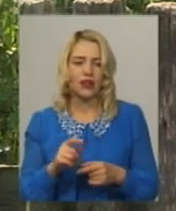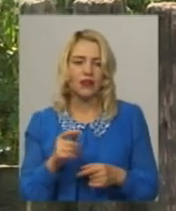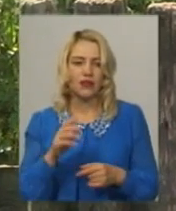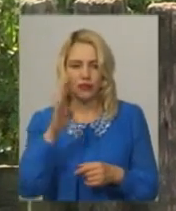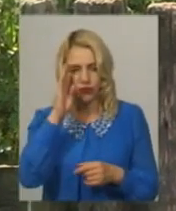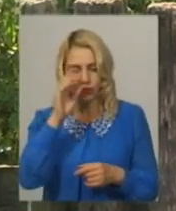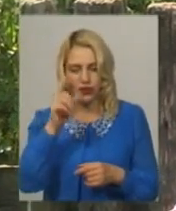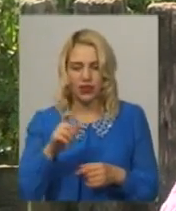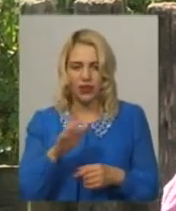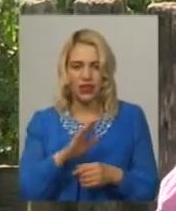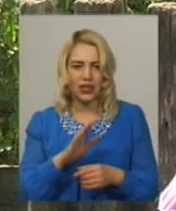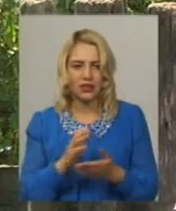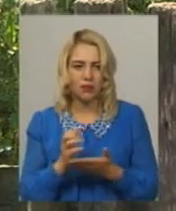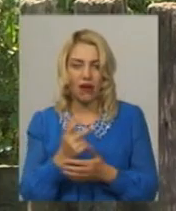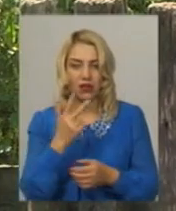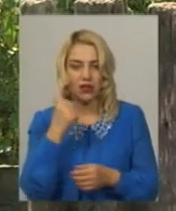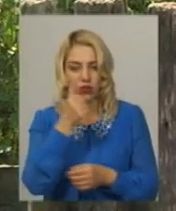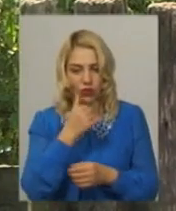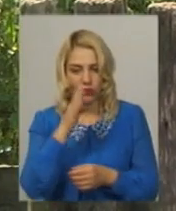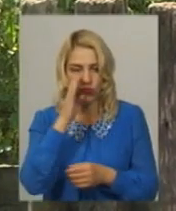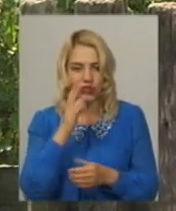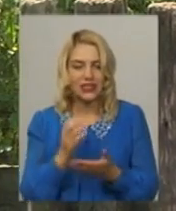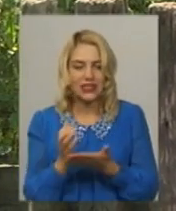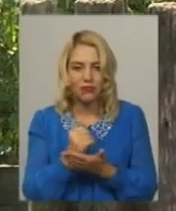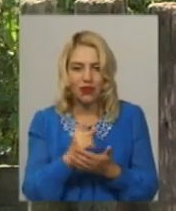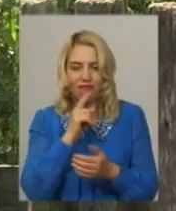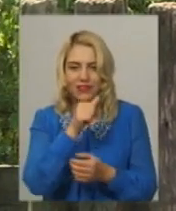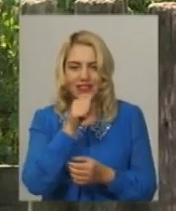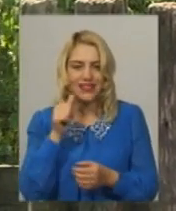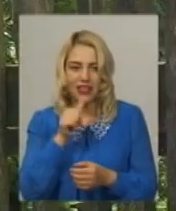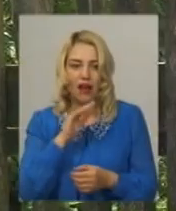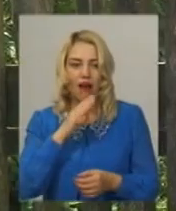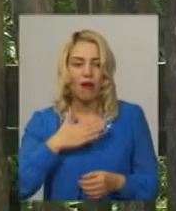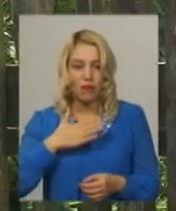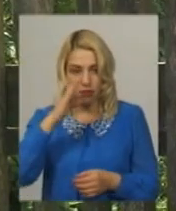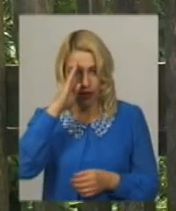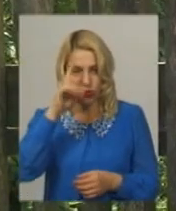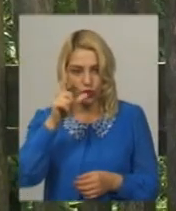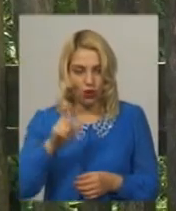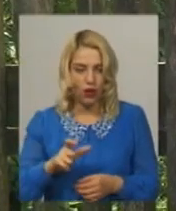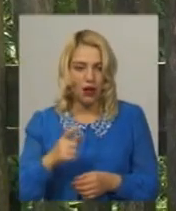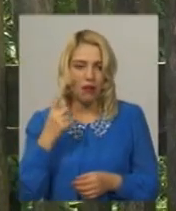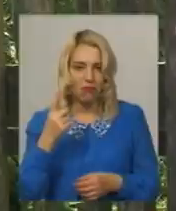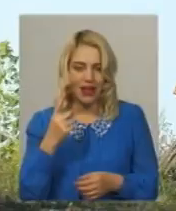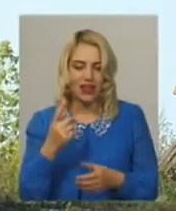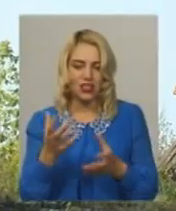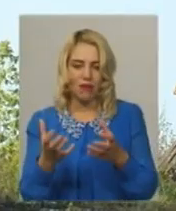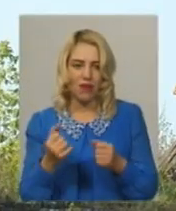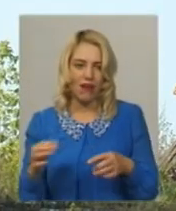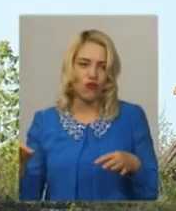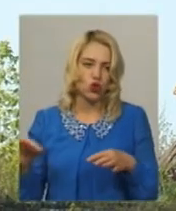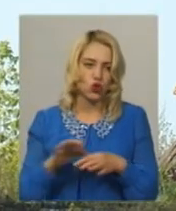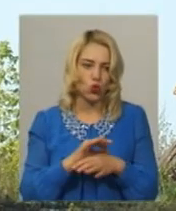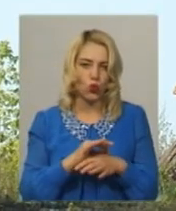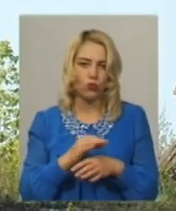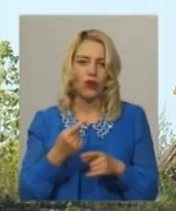він збирає. А він 3 роки збирав. А мій батько перший брав шлюб в церкві. Під час Другої